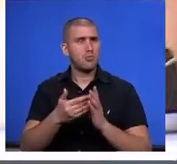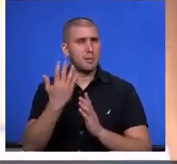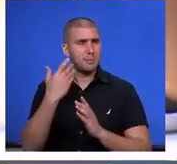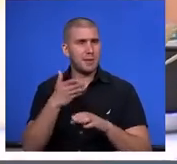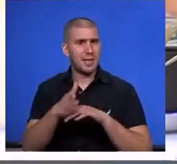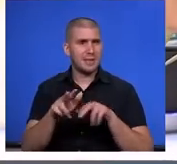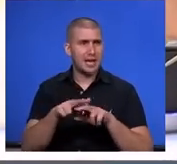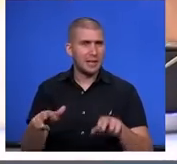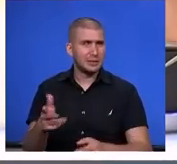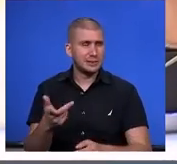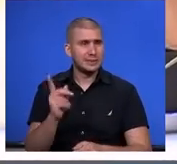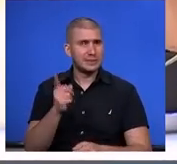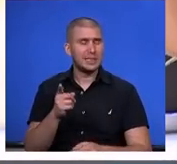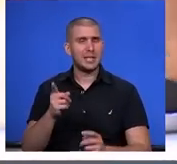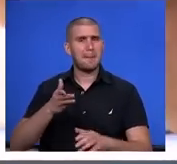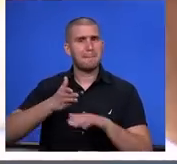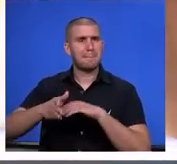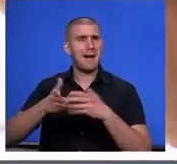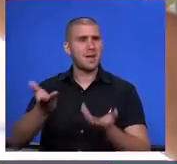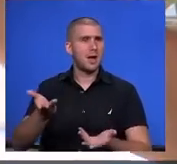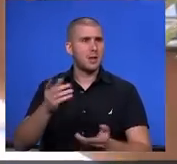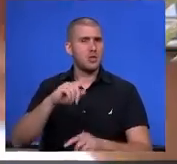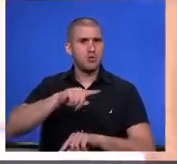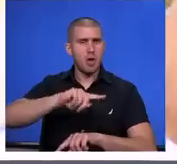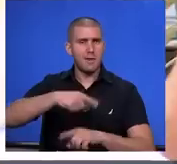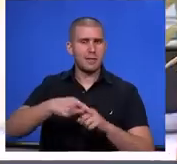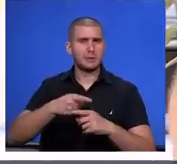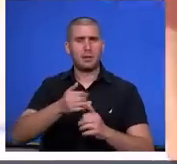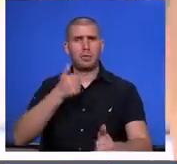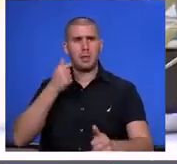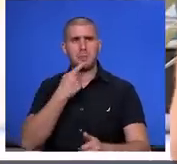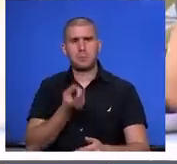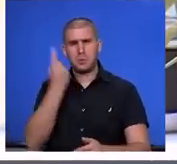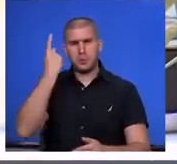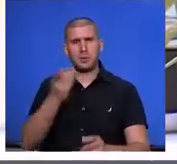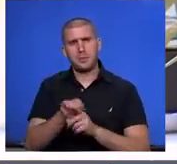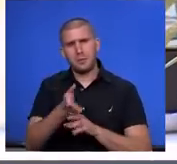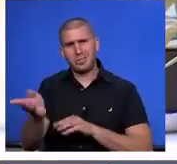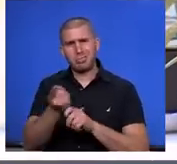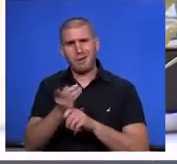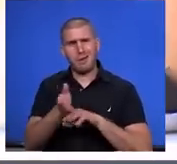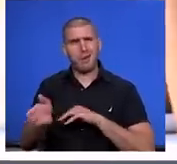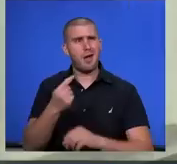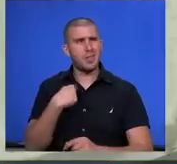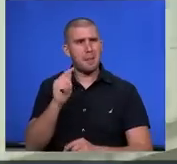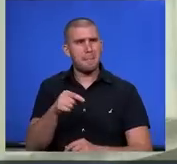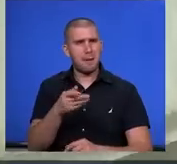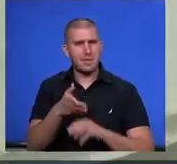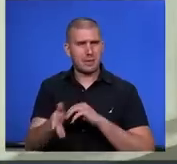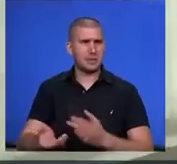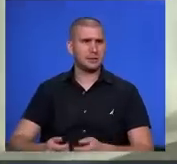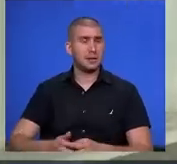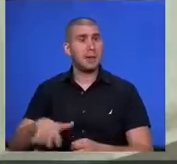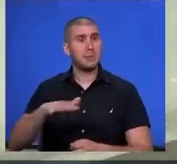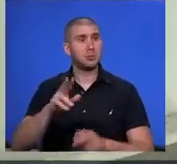לארץ. צריך לעבוד, לעבוד במעבר שם שעה, שעה וחצי. הוא אומר לך, מה פרצות? הוא לא עמוד אפילו דקה. אני בא בפרצות ונכנס. באזורים